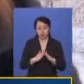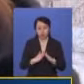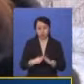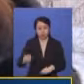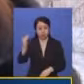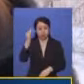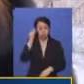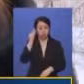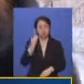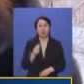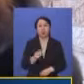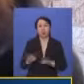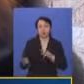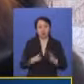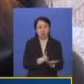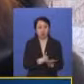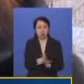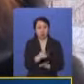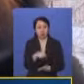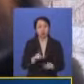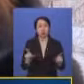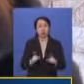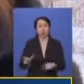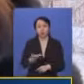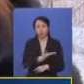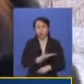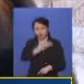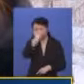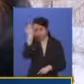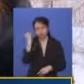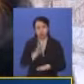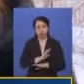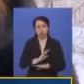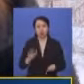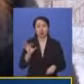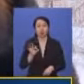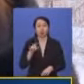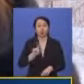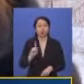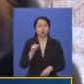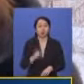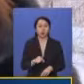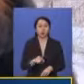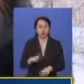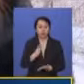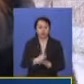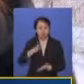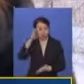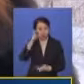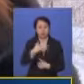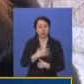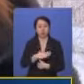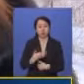Суть челленджа направлена на то, чтобы мы не забывали о том, что у нас есть государственные символы, чтобы